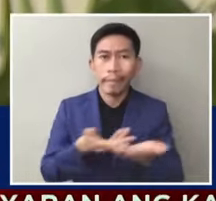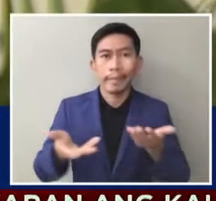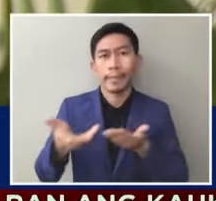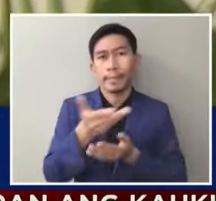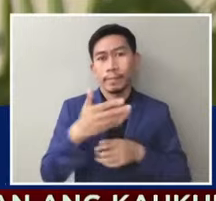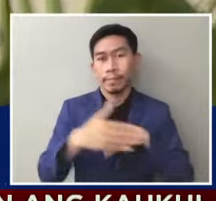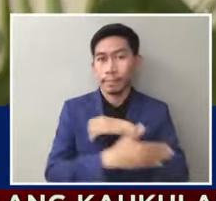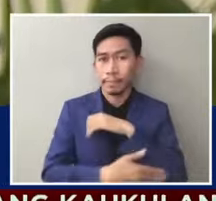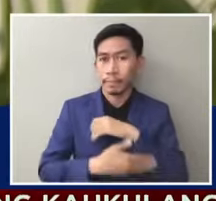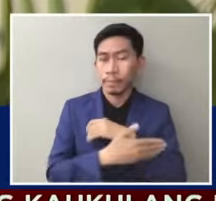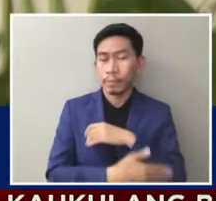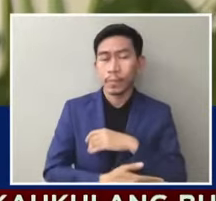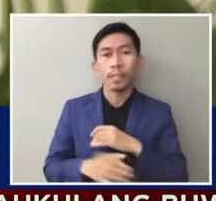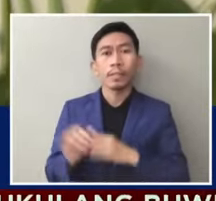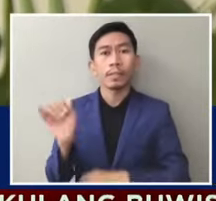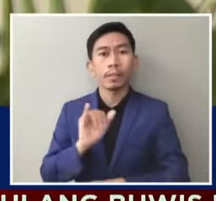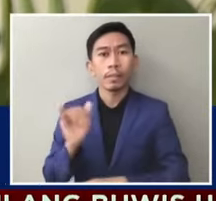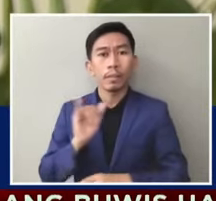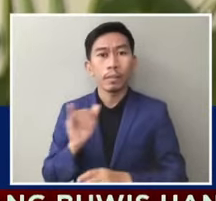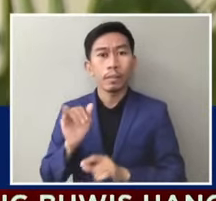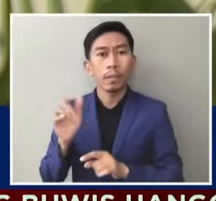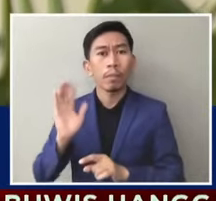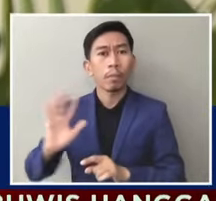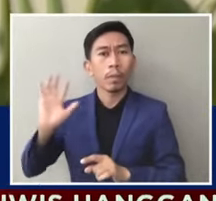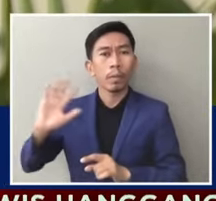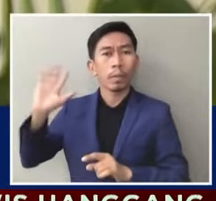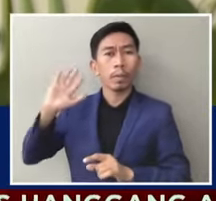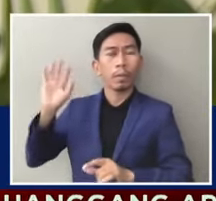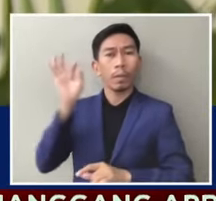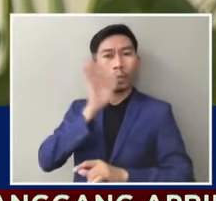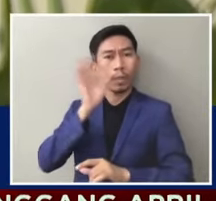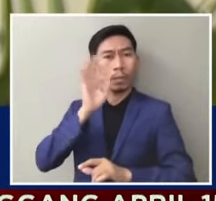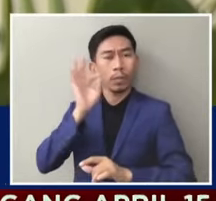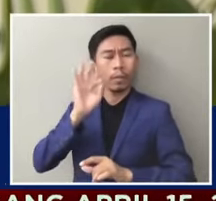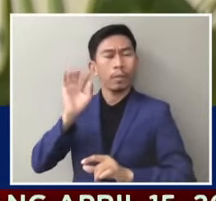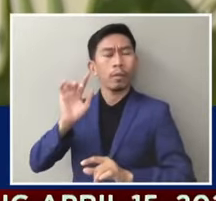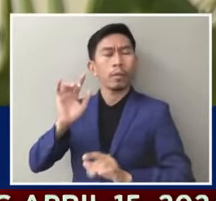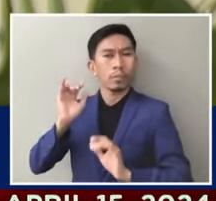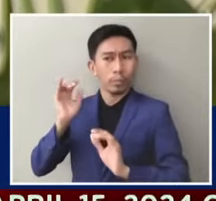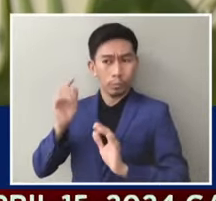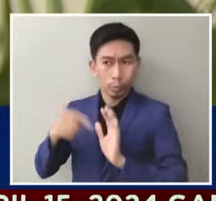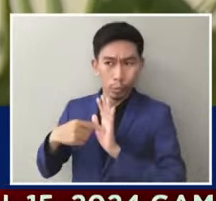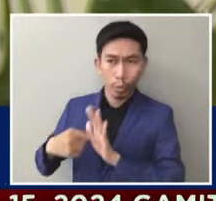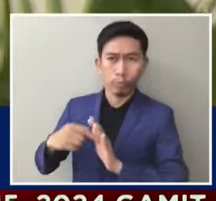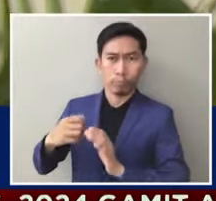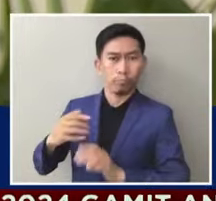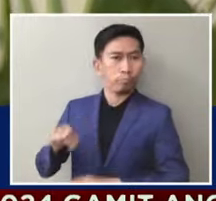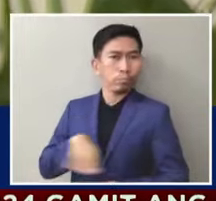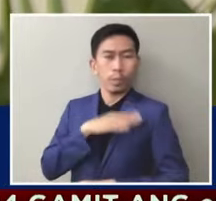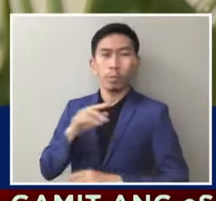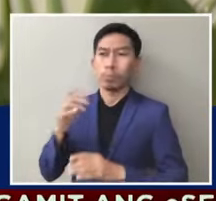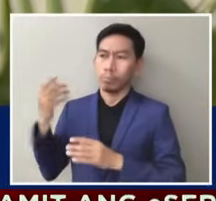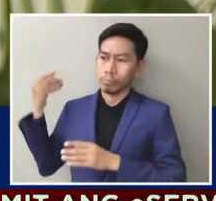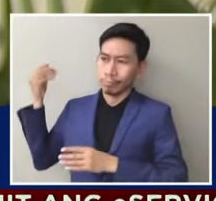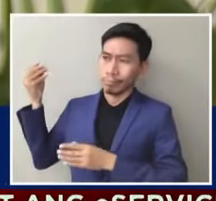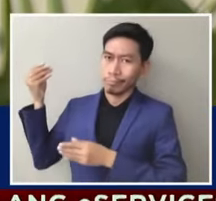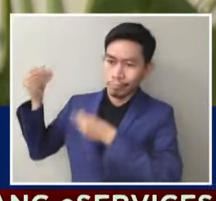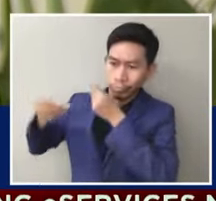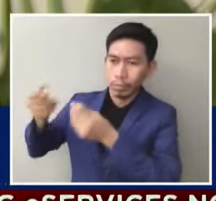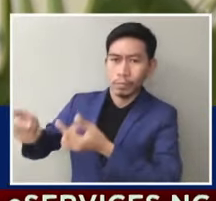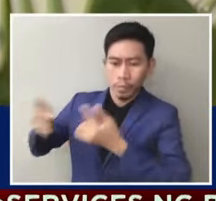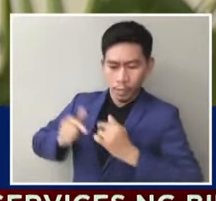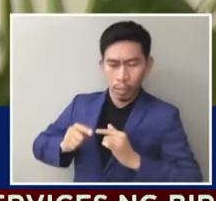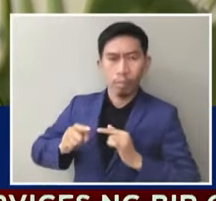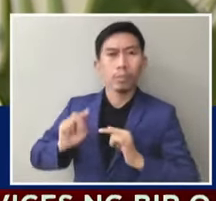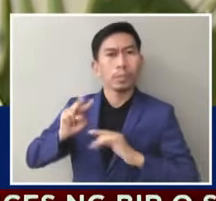ng pinamalas ng ating mga dakilang ninuno, hindi tayo dapat magpasupil at magpaapi, lalo na sa loob ng